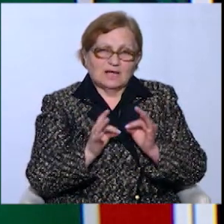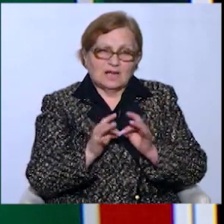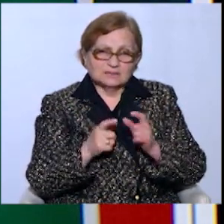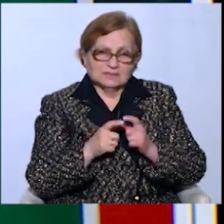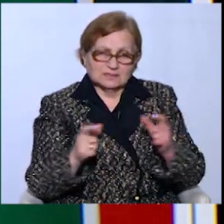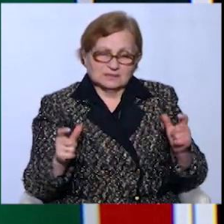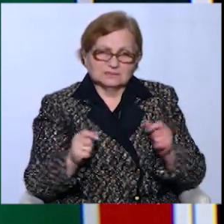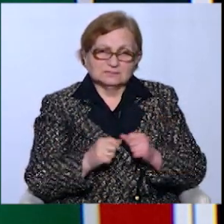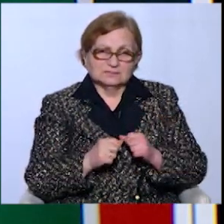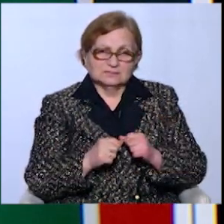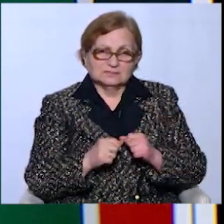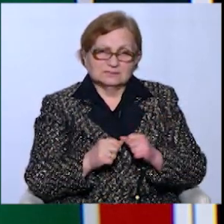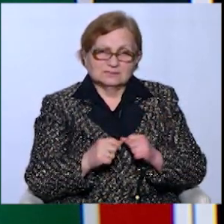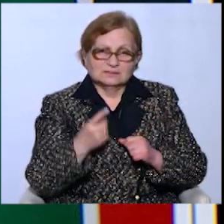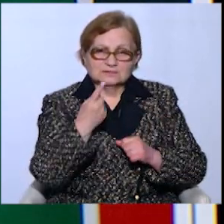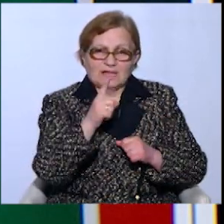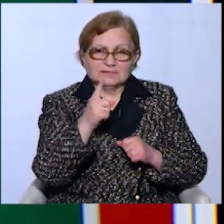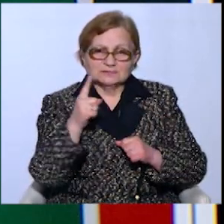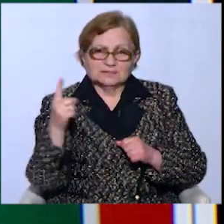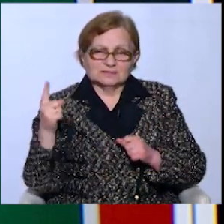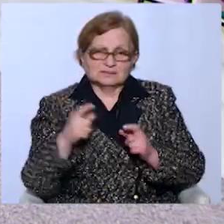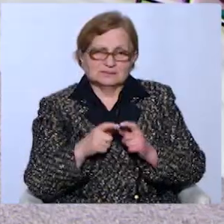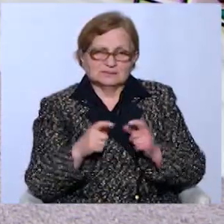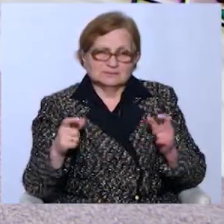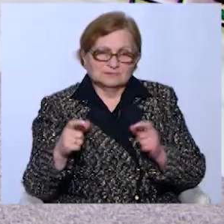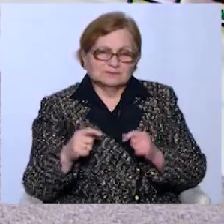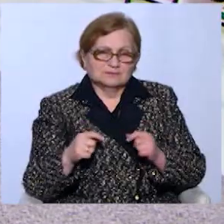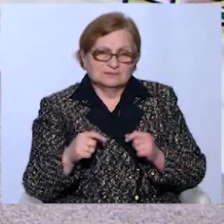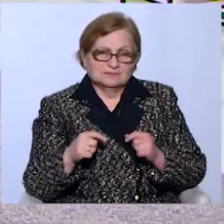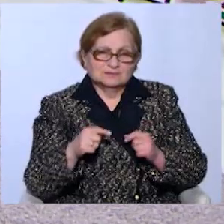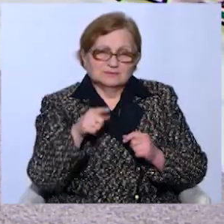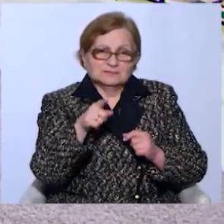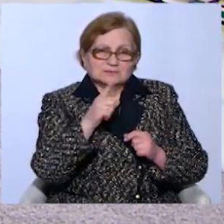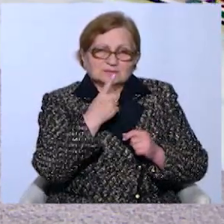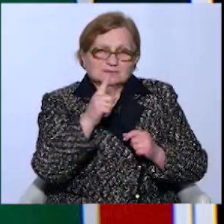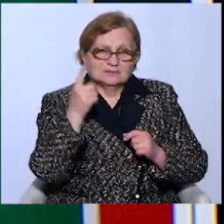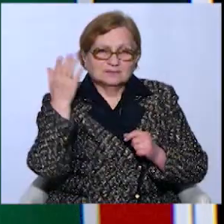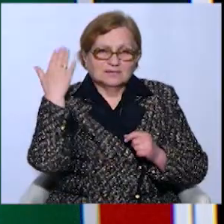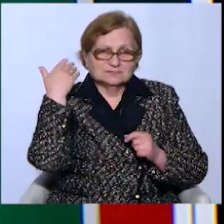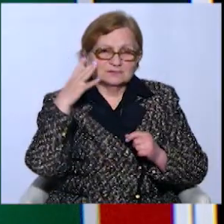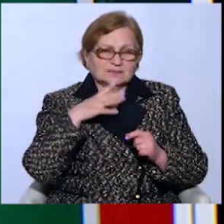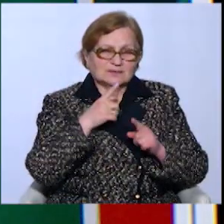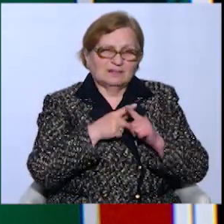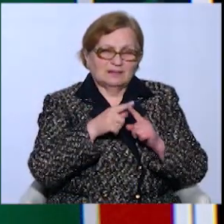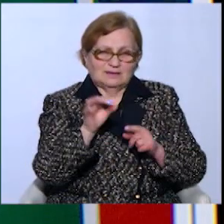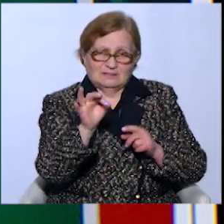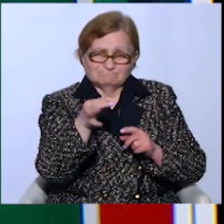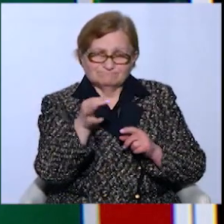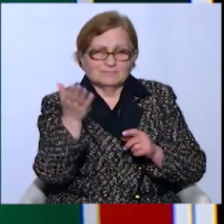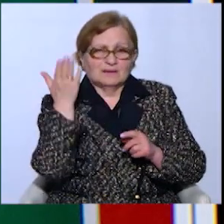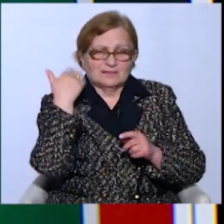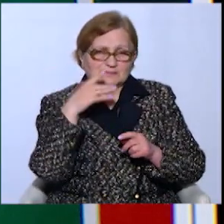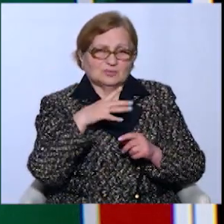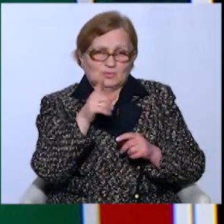10-ლარიანები და 1-ლარიანები. აი ასეთი 1-ლარიანები იყო ადრე, სანამ მონეტები